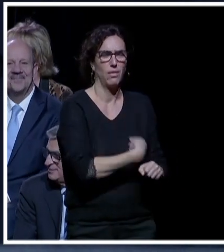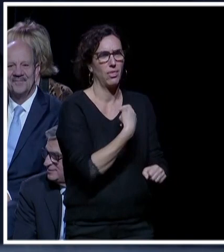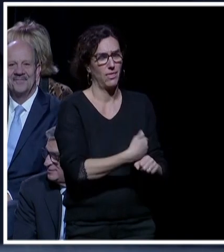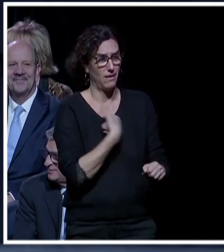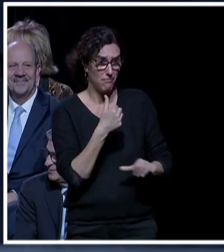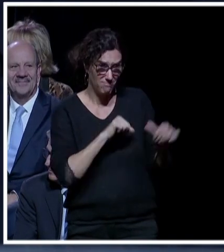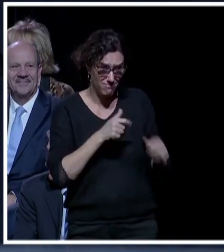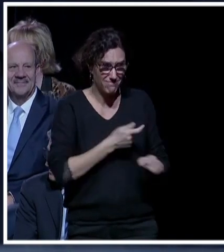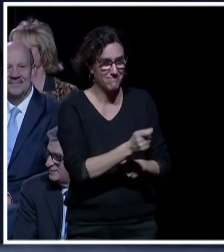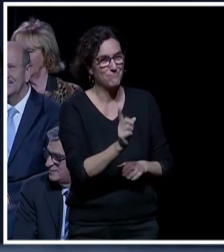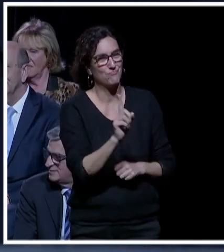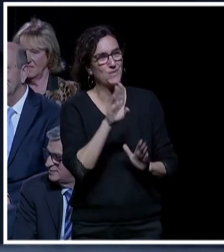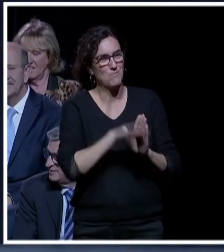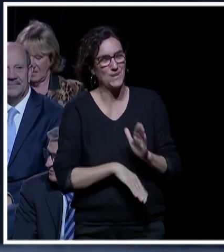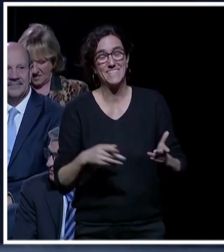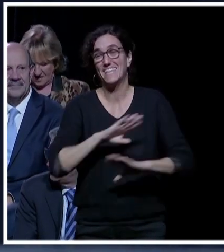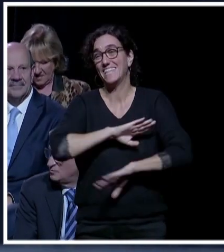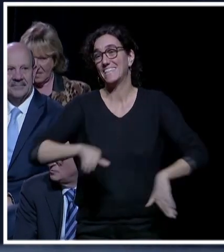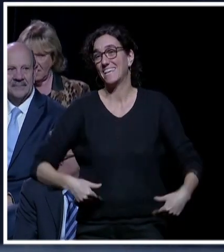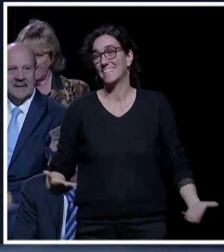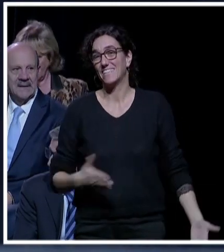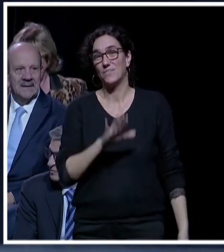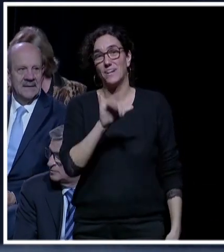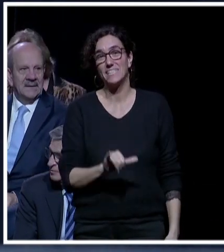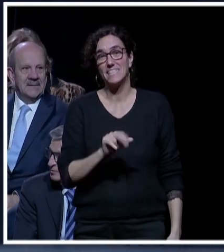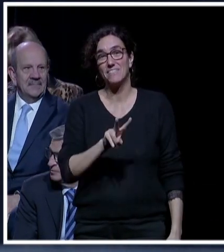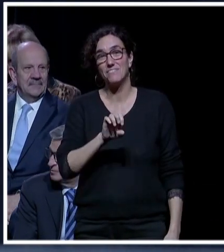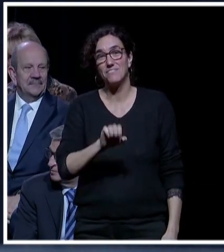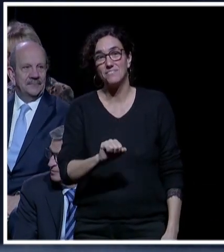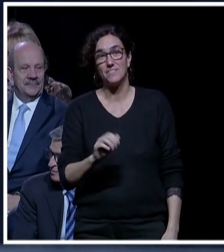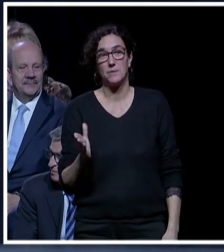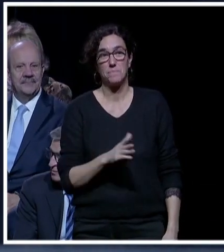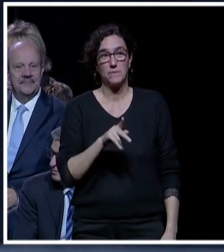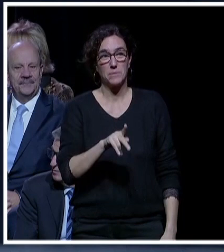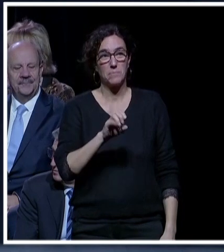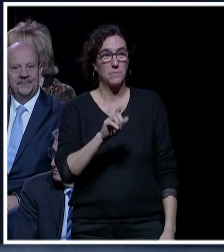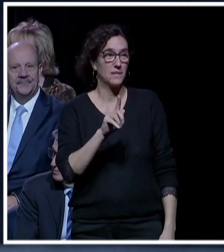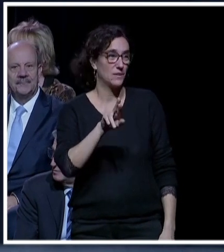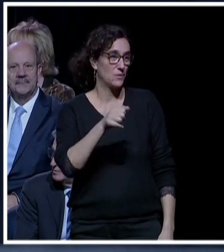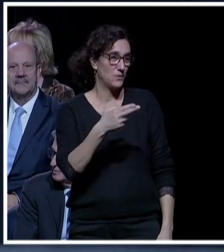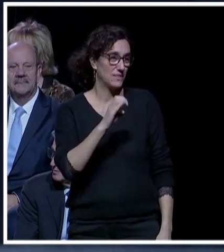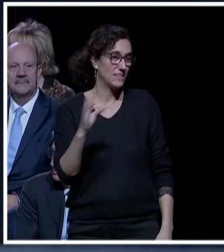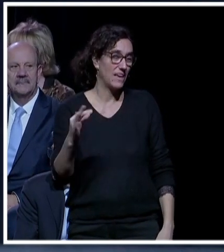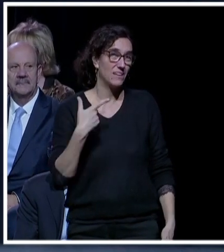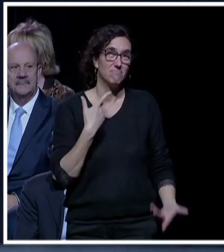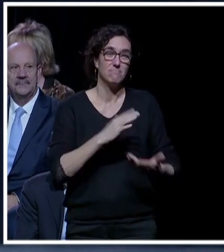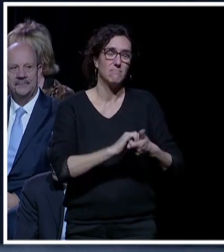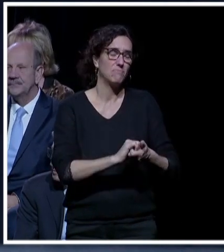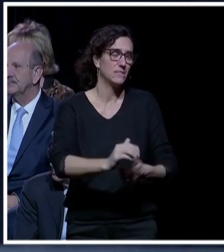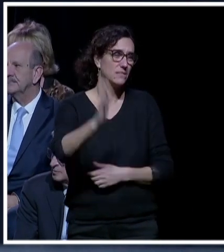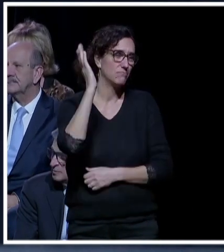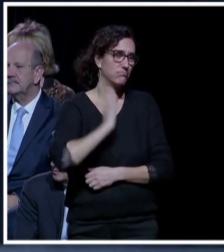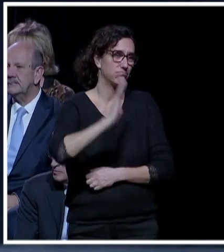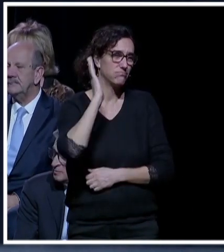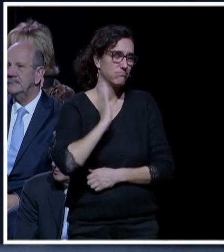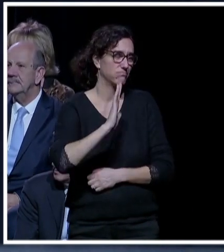Je terminerai par Yves Pigrenet. Voilà, c'est une amitié ancienne. J'ai commencé la politique il y a quelques années